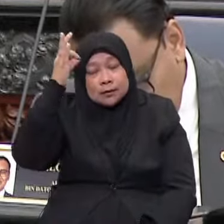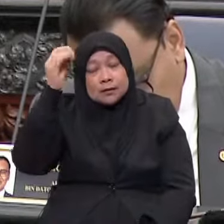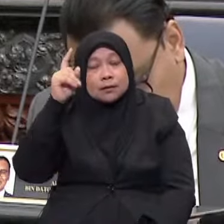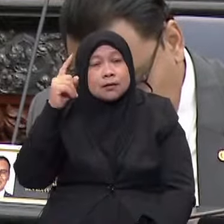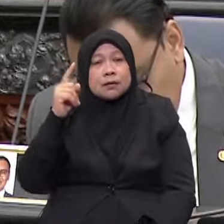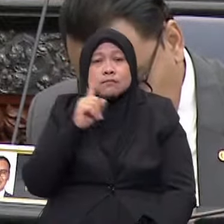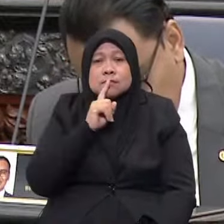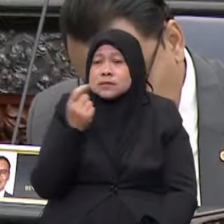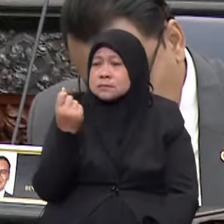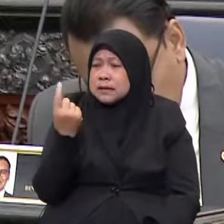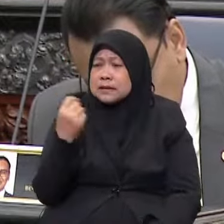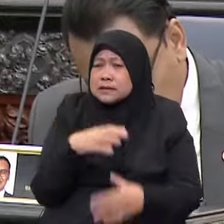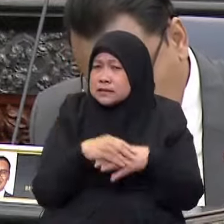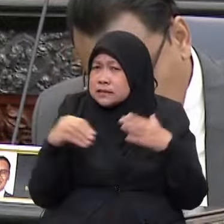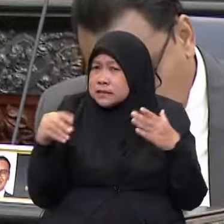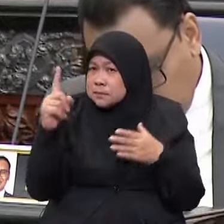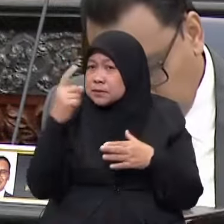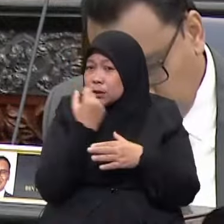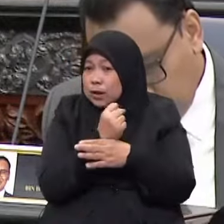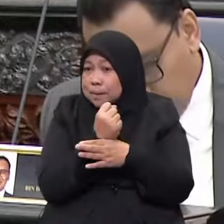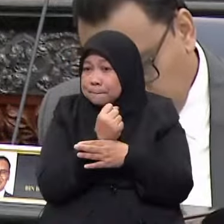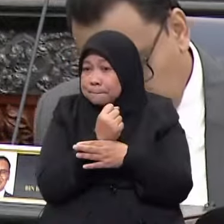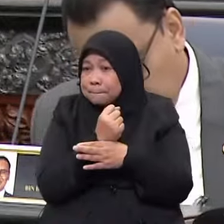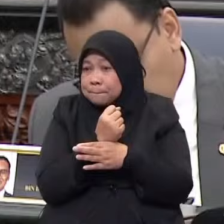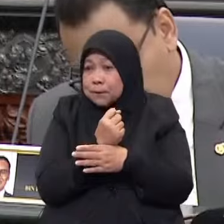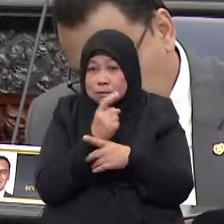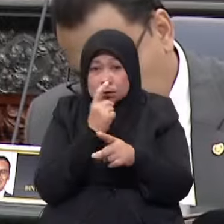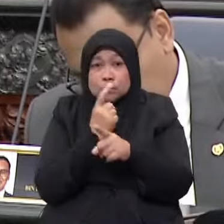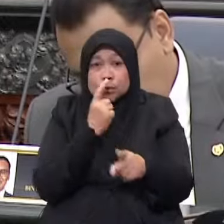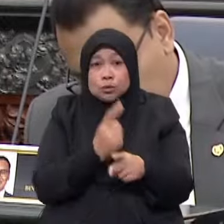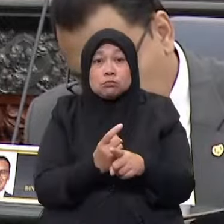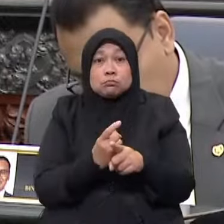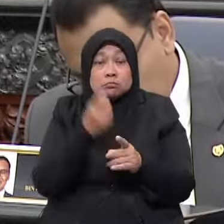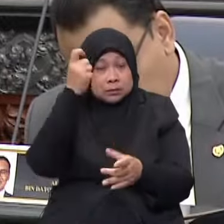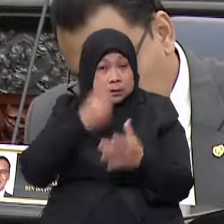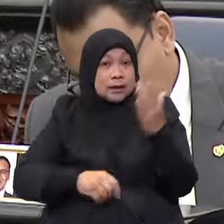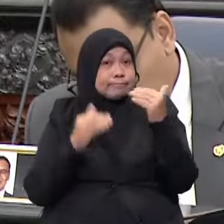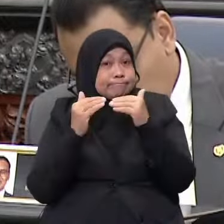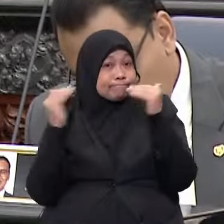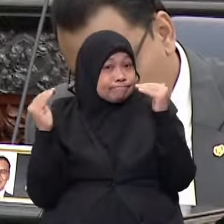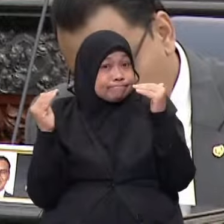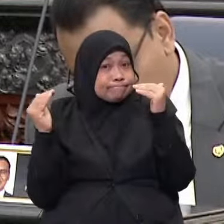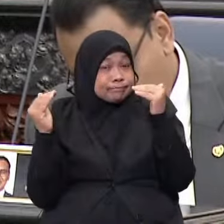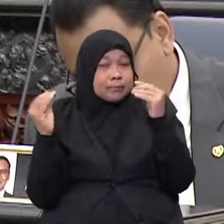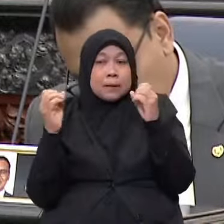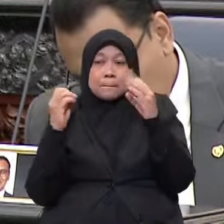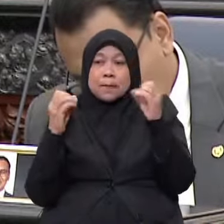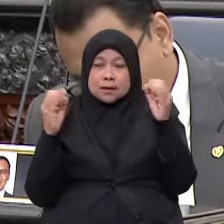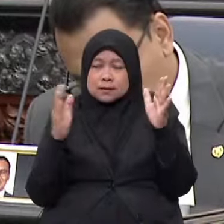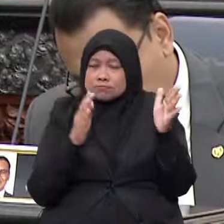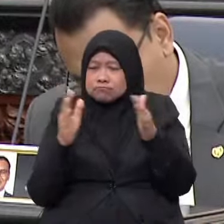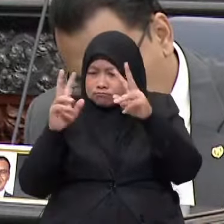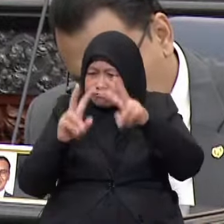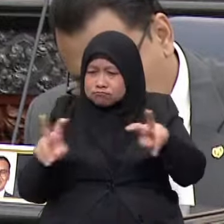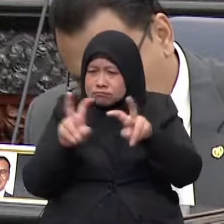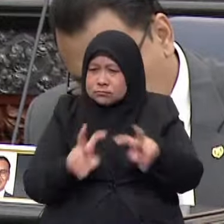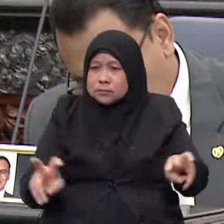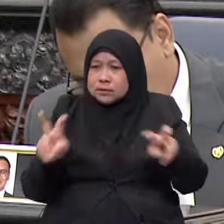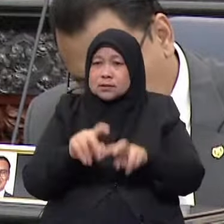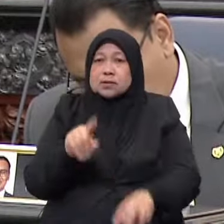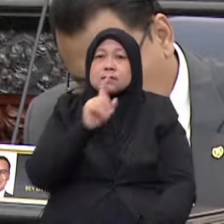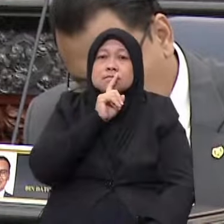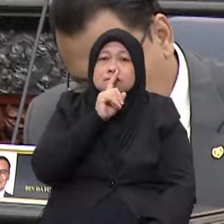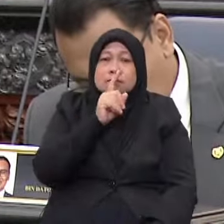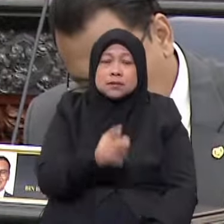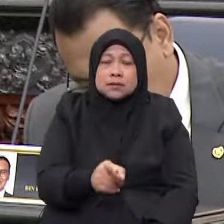adakah RM11 per saham itu betul-betul nilai yang adil? Banyak penganalisa mengatakan